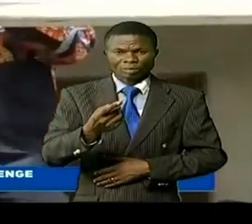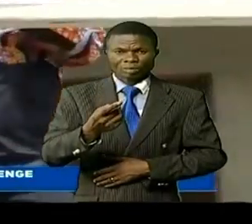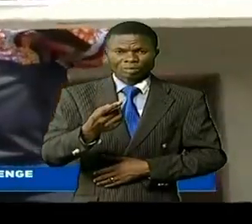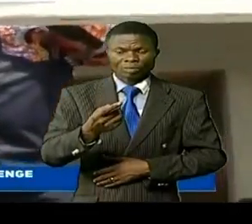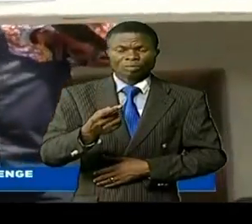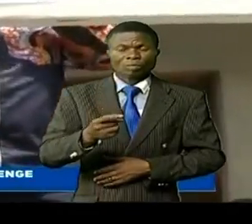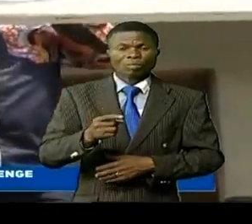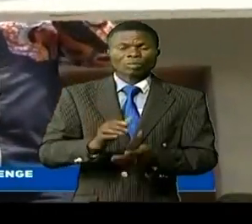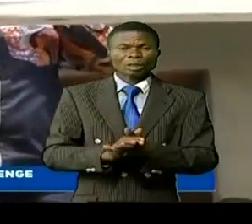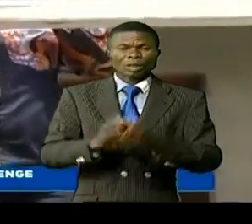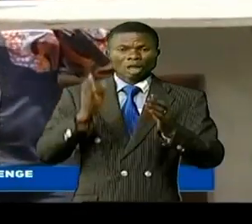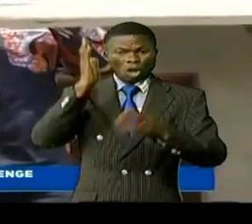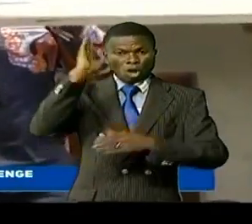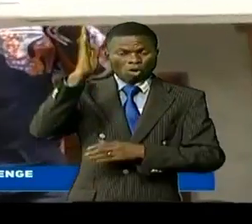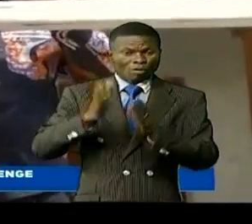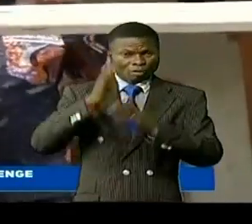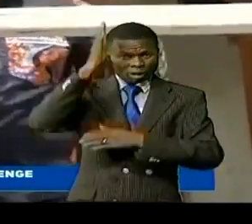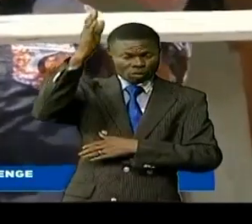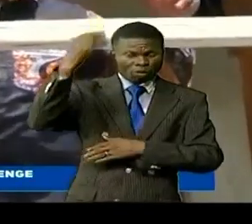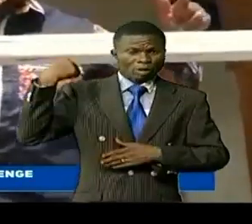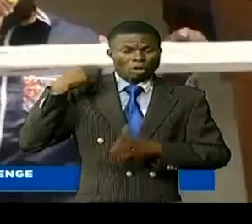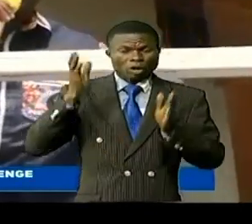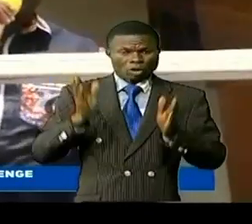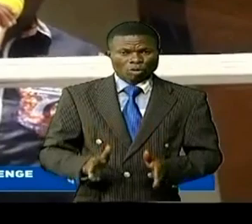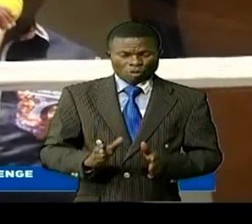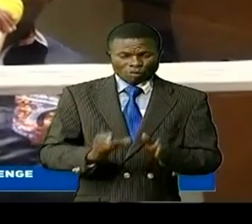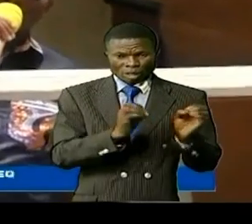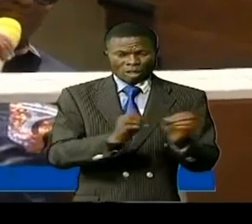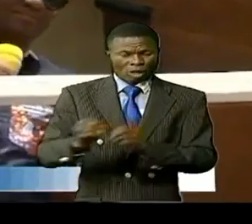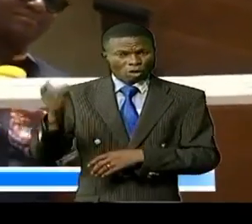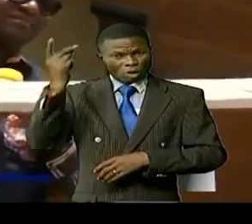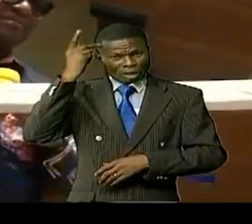Prochaine conférence de gouverneurs na Kovanda na Kinshasa.